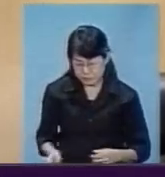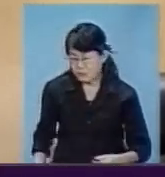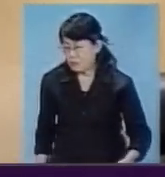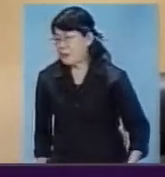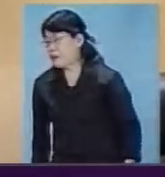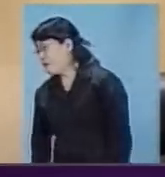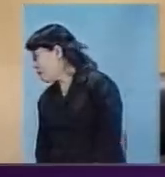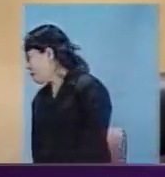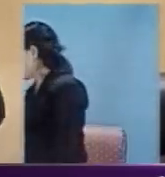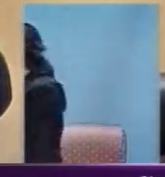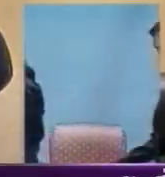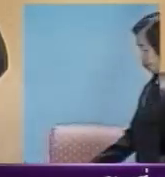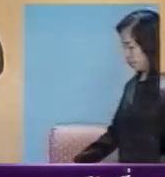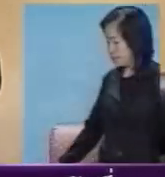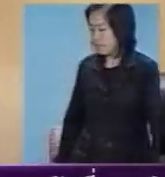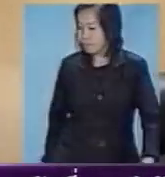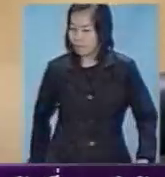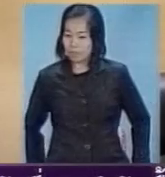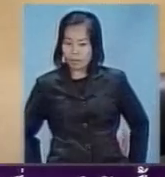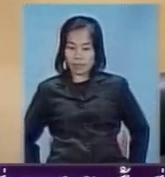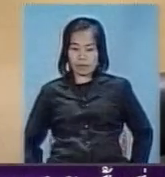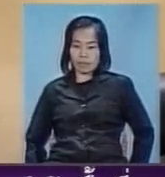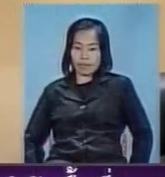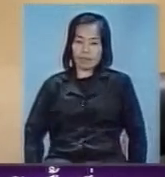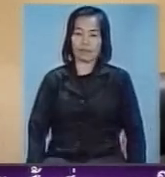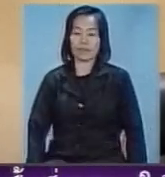ไปเจราจารยแล้ไมได้ผลคับท่านไม่ให้